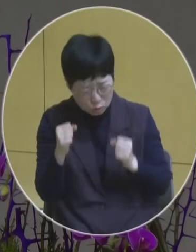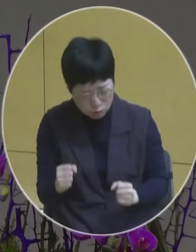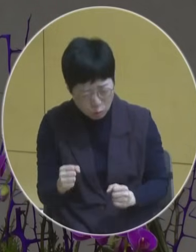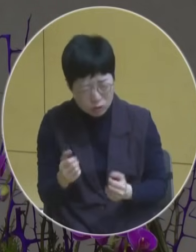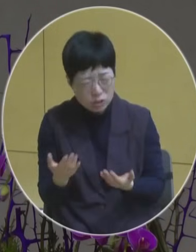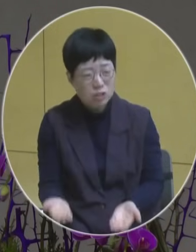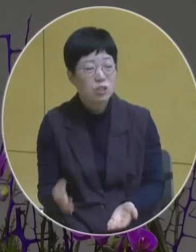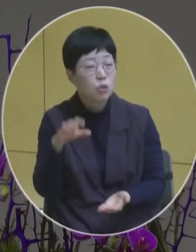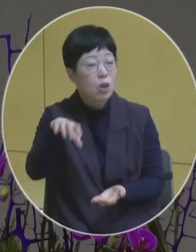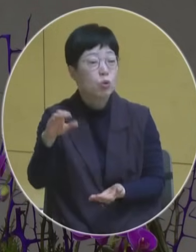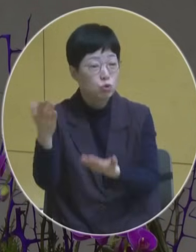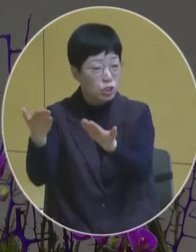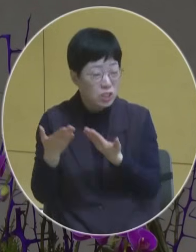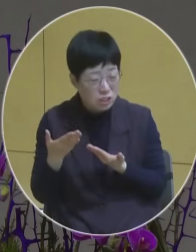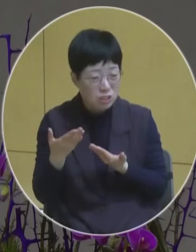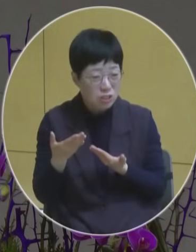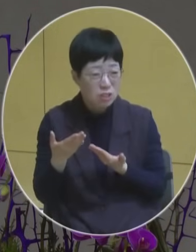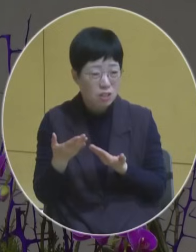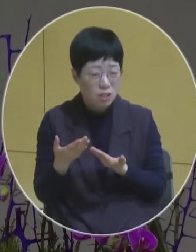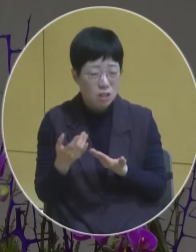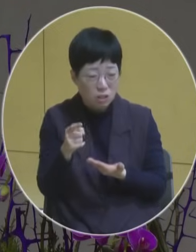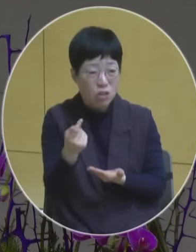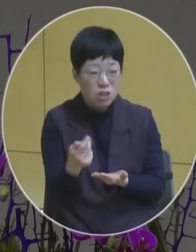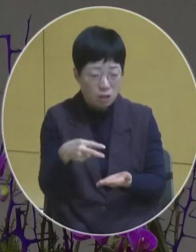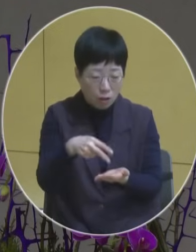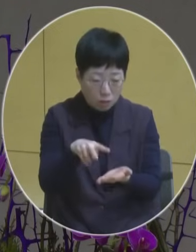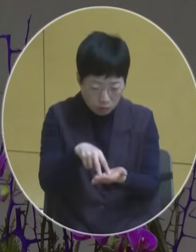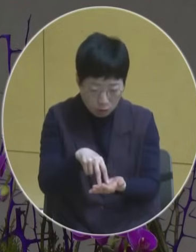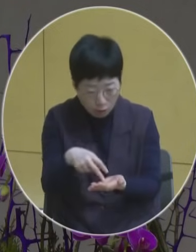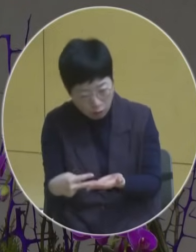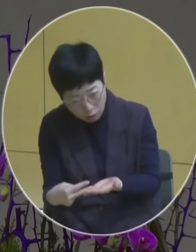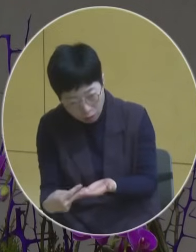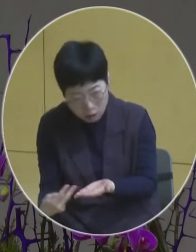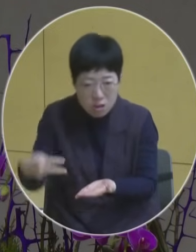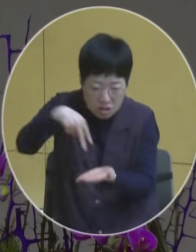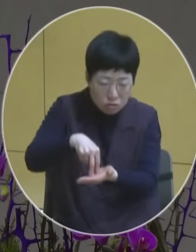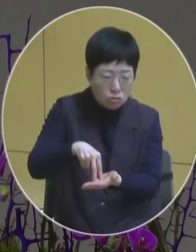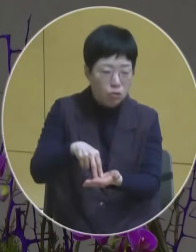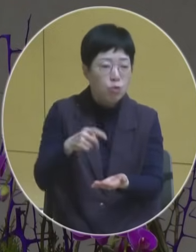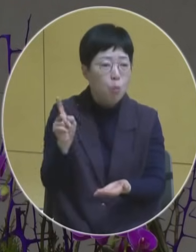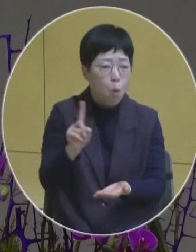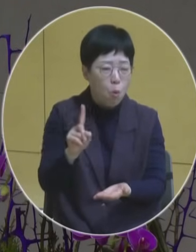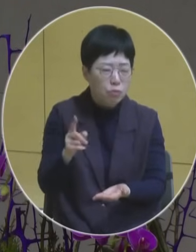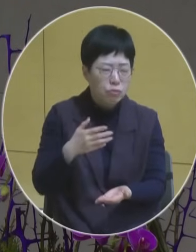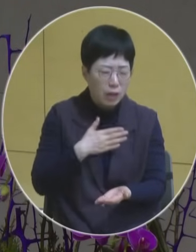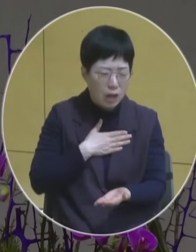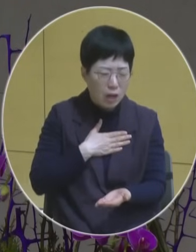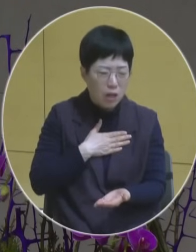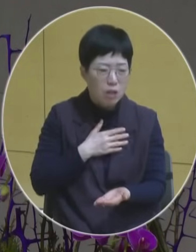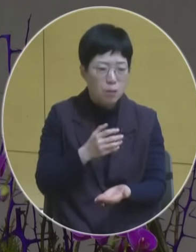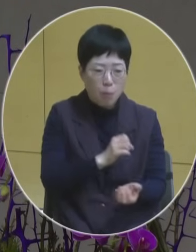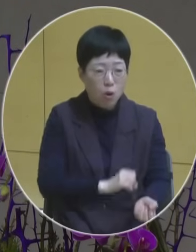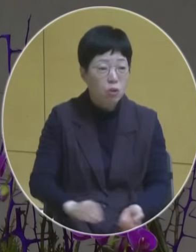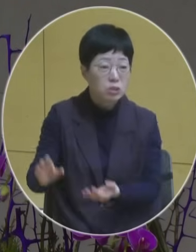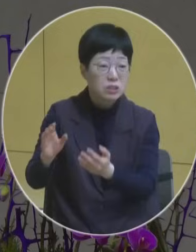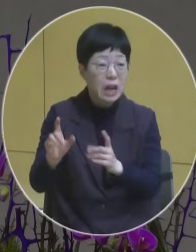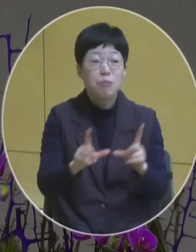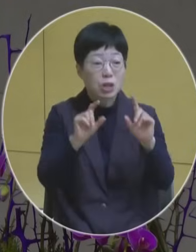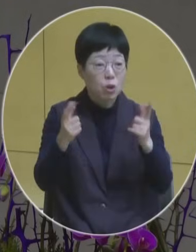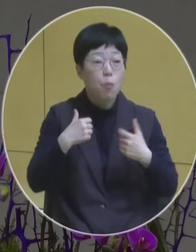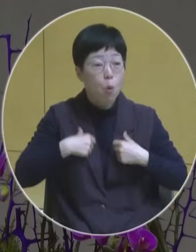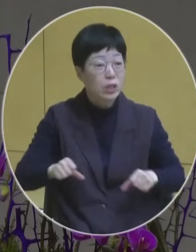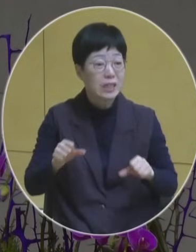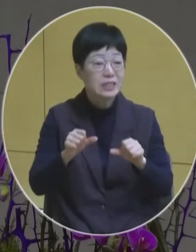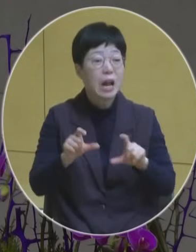되어주신다는 그 고백을 가지고 그는 딛고 일어서서 살아갈 수 있었던 이유가 뭐냐면 나는 버려진 인생도 아니고